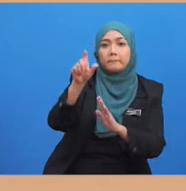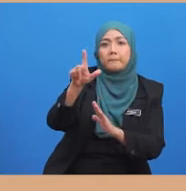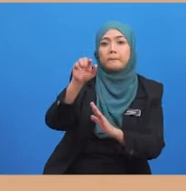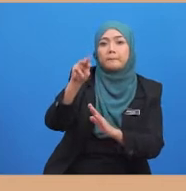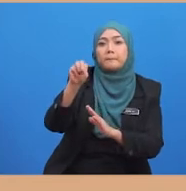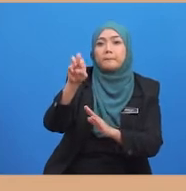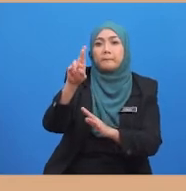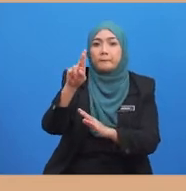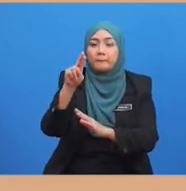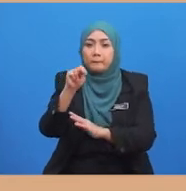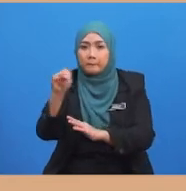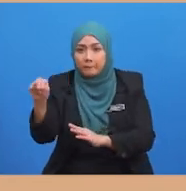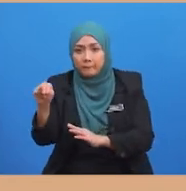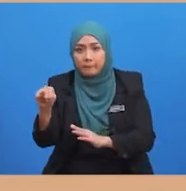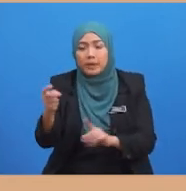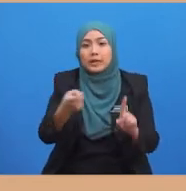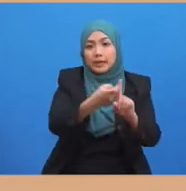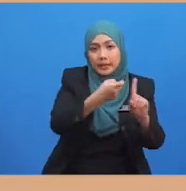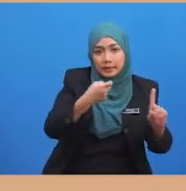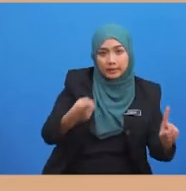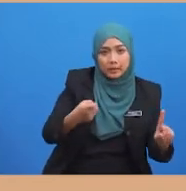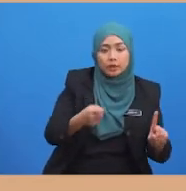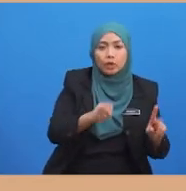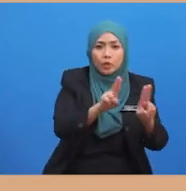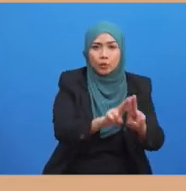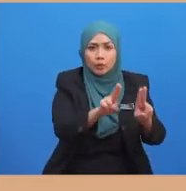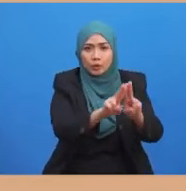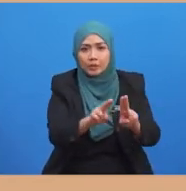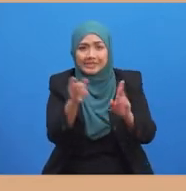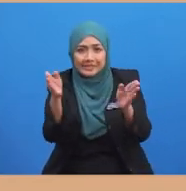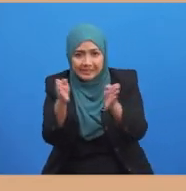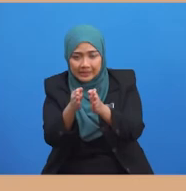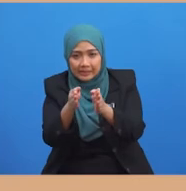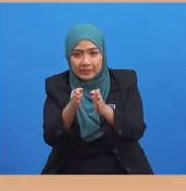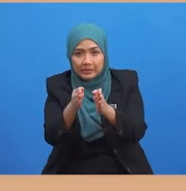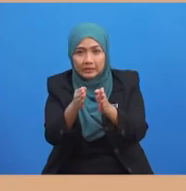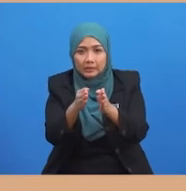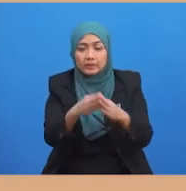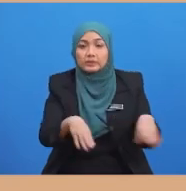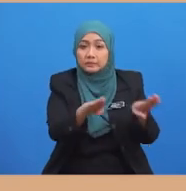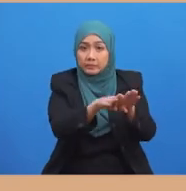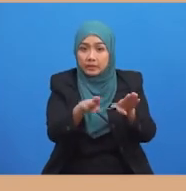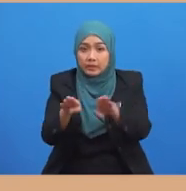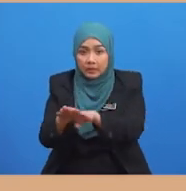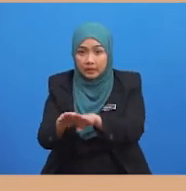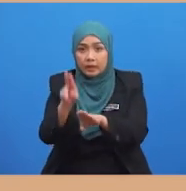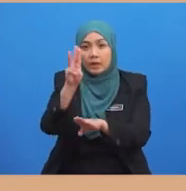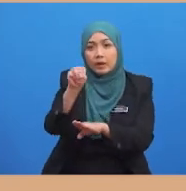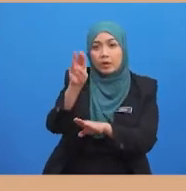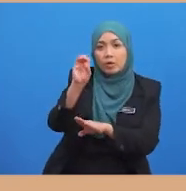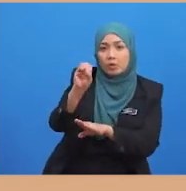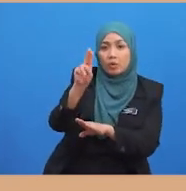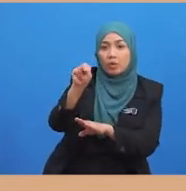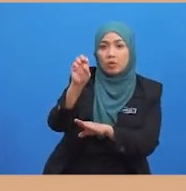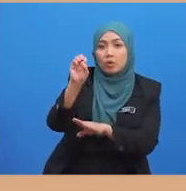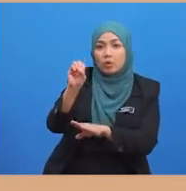iaitu daripada unit-unit kecil yang dikenali sebagai monomer.